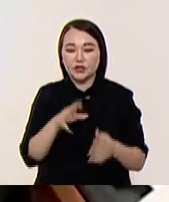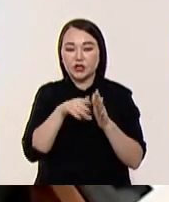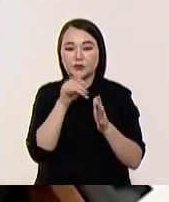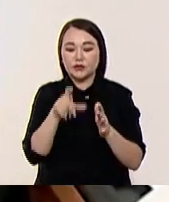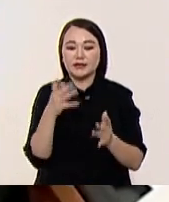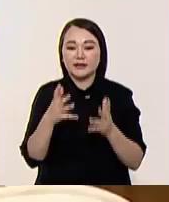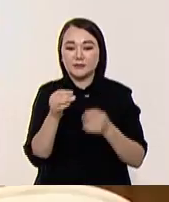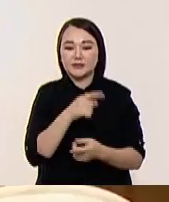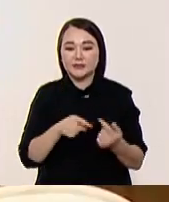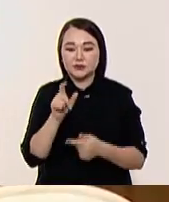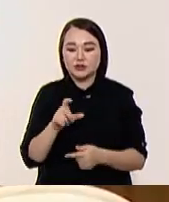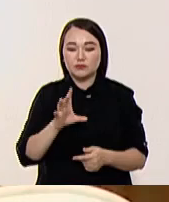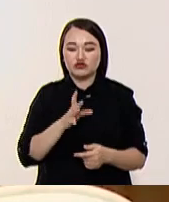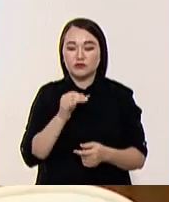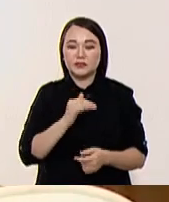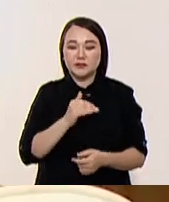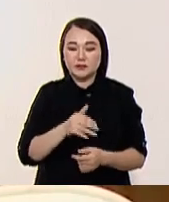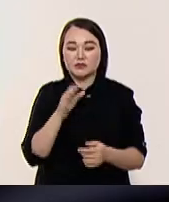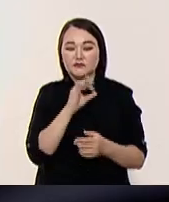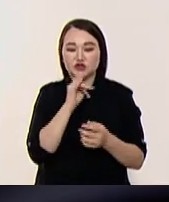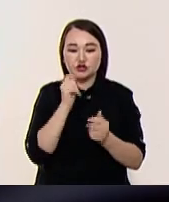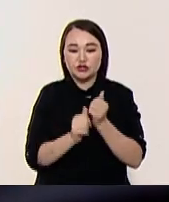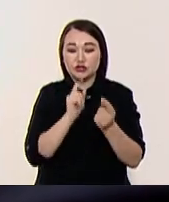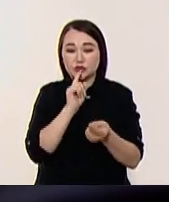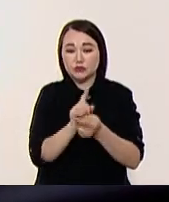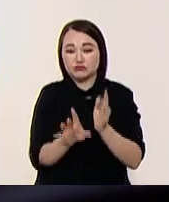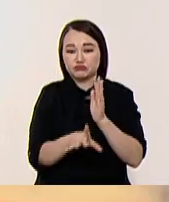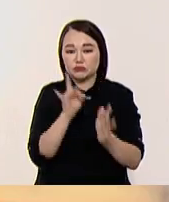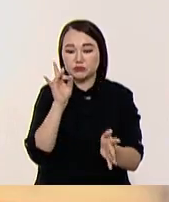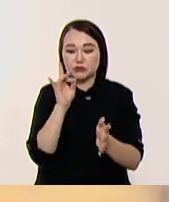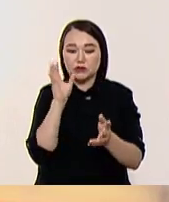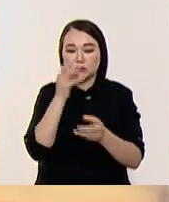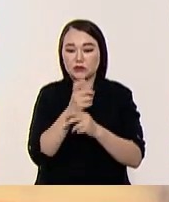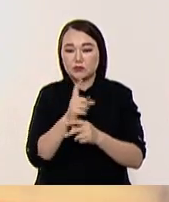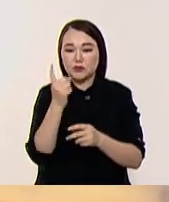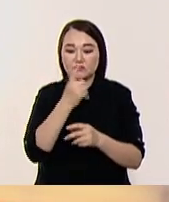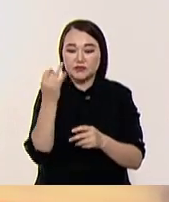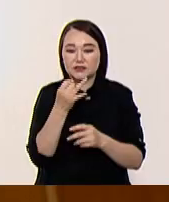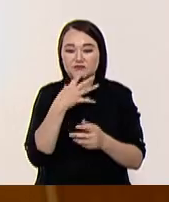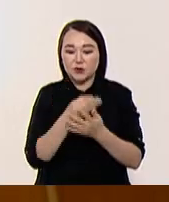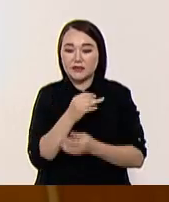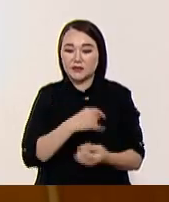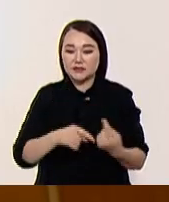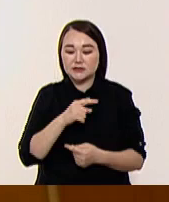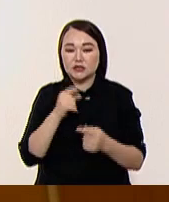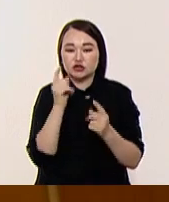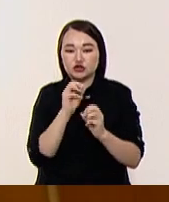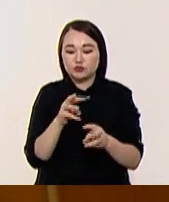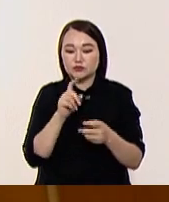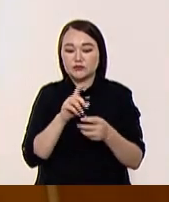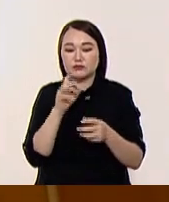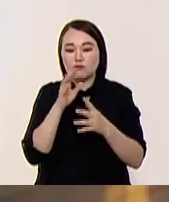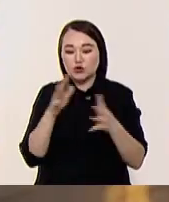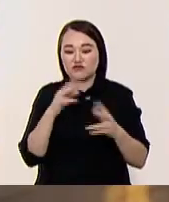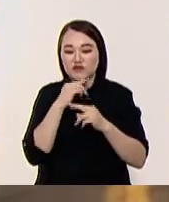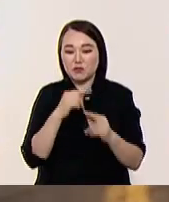Депутат или бизнесмен? Бывшие предприниматели все чаще становятся народными избранниками. Лоббируют ли они интересы своего бизнеса? К чему больше приковано их внимание?